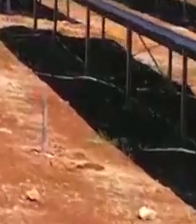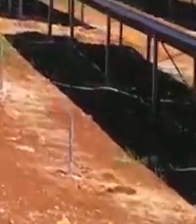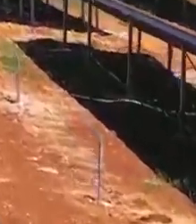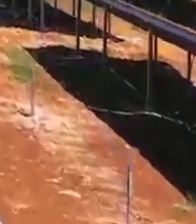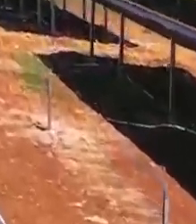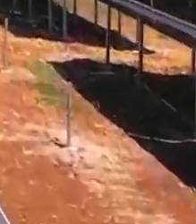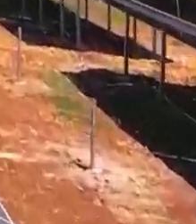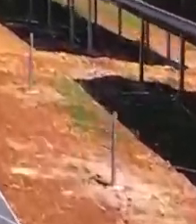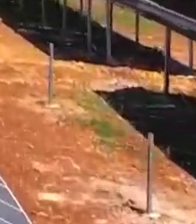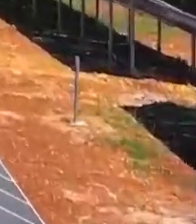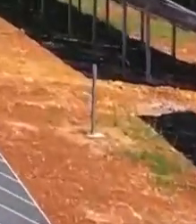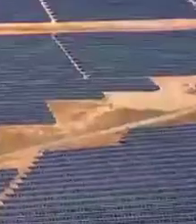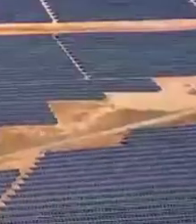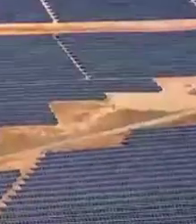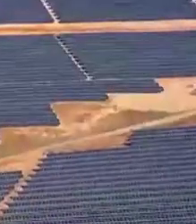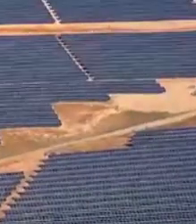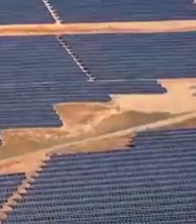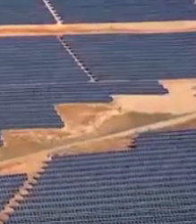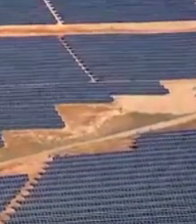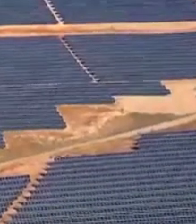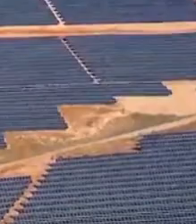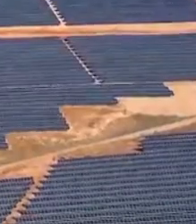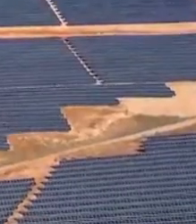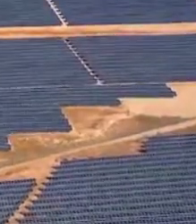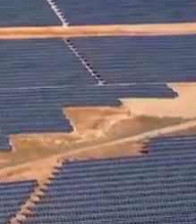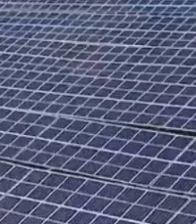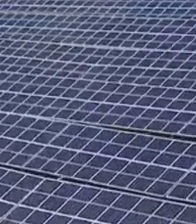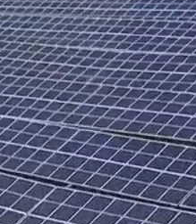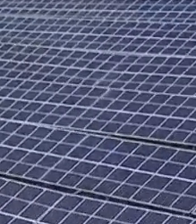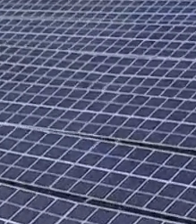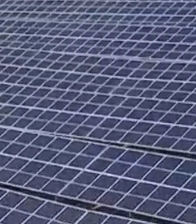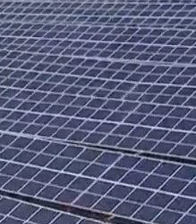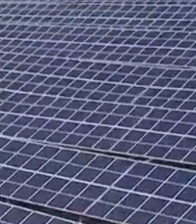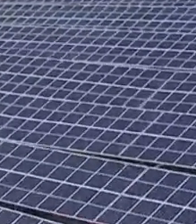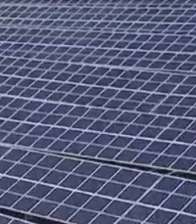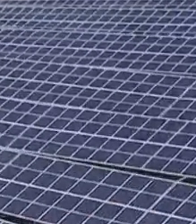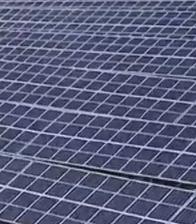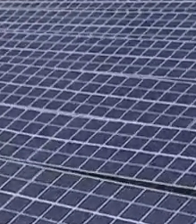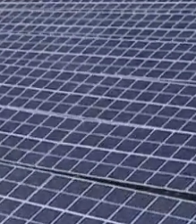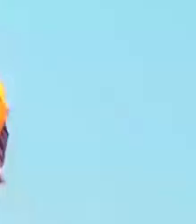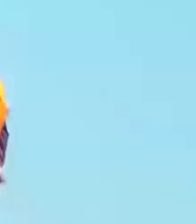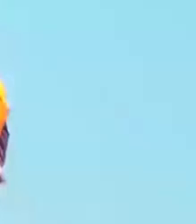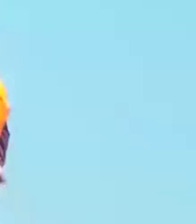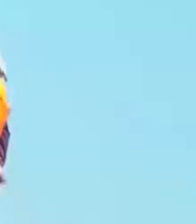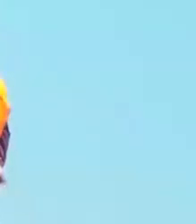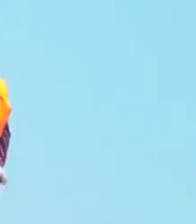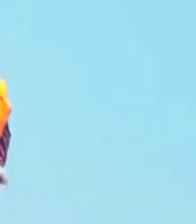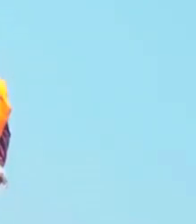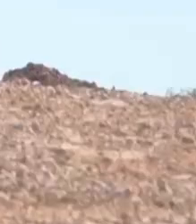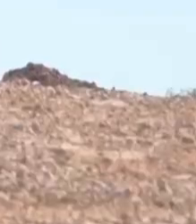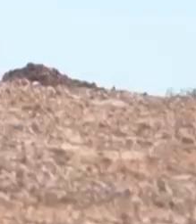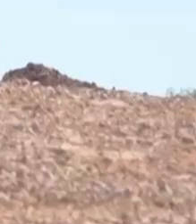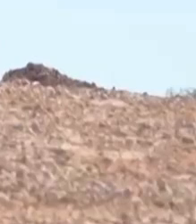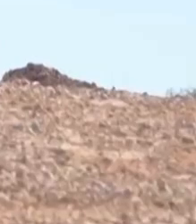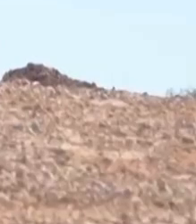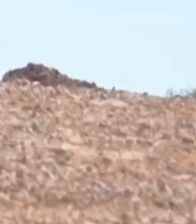όψεως. Μια επένδυση 130 εκατομμυρίων ευρώ που ενίσχυσε την κοινωνία μιας ολόκληρης περιοχής και